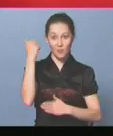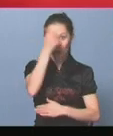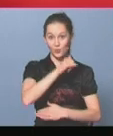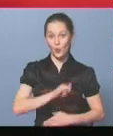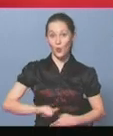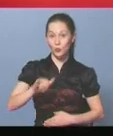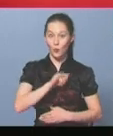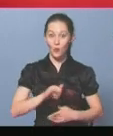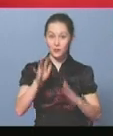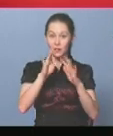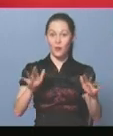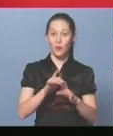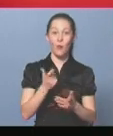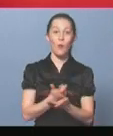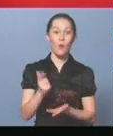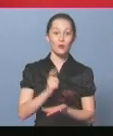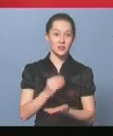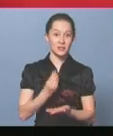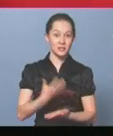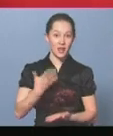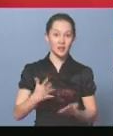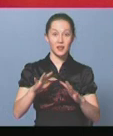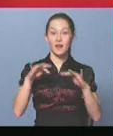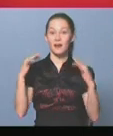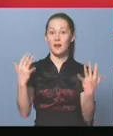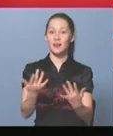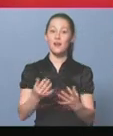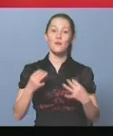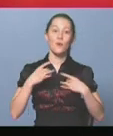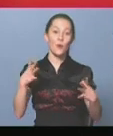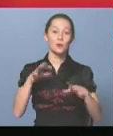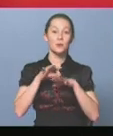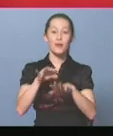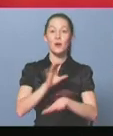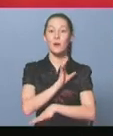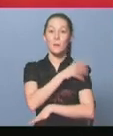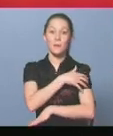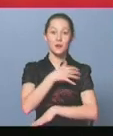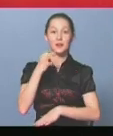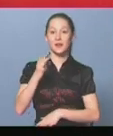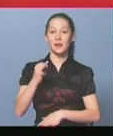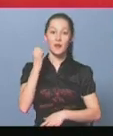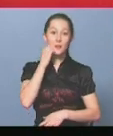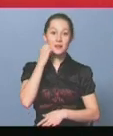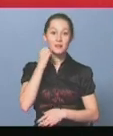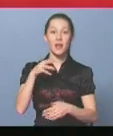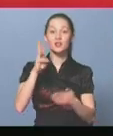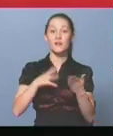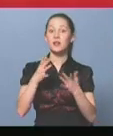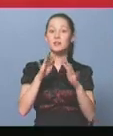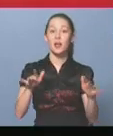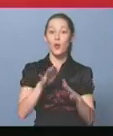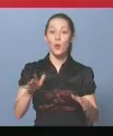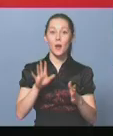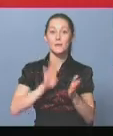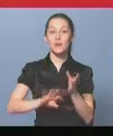очень ценный товар. Хороводы вокруг наших красавиц водят и в Москве, и в Санкт-Петербурге. А какие нынче штрафы за елку, которую срубили